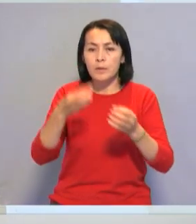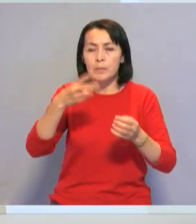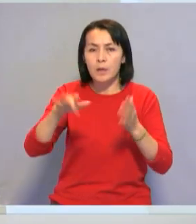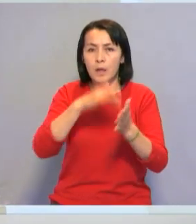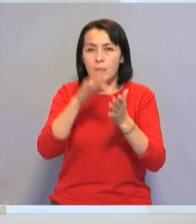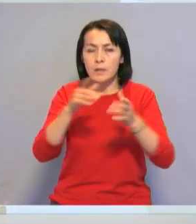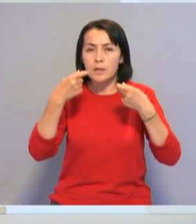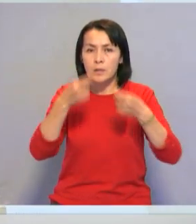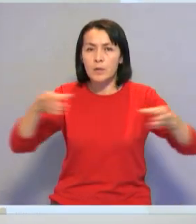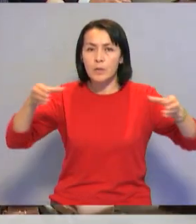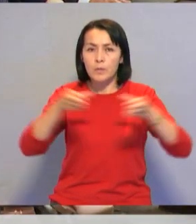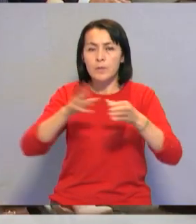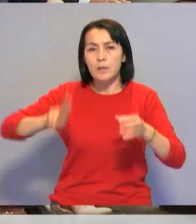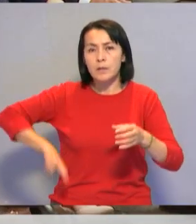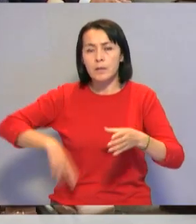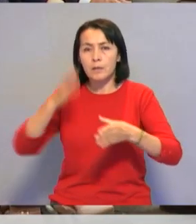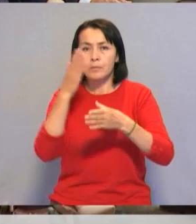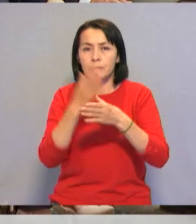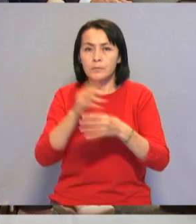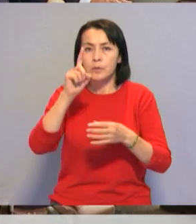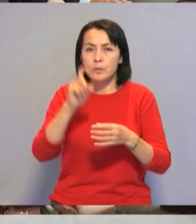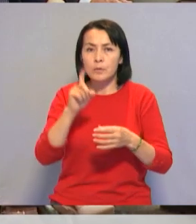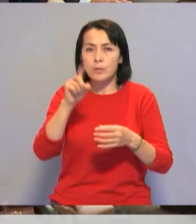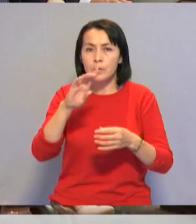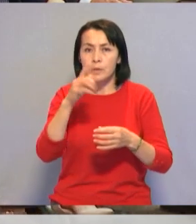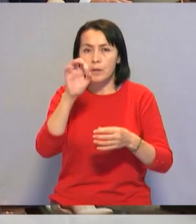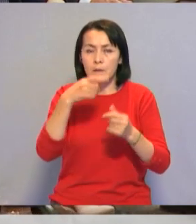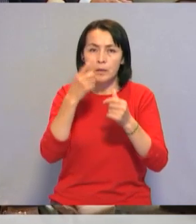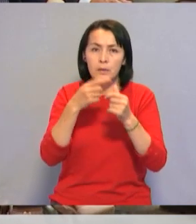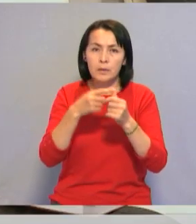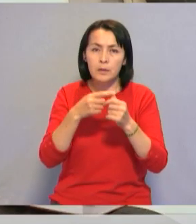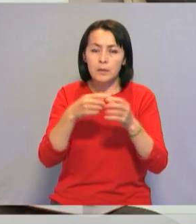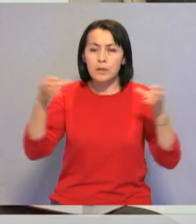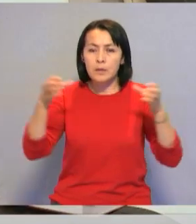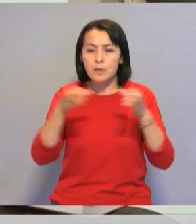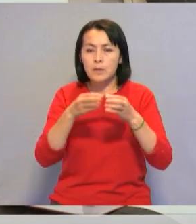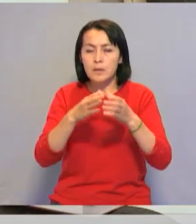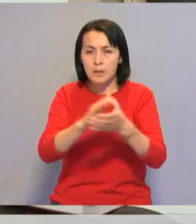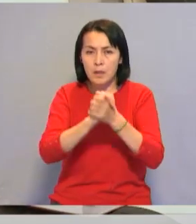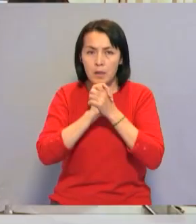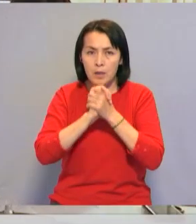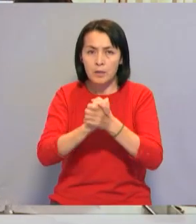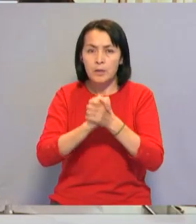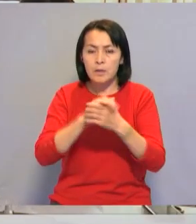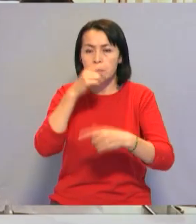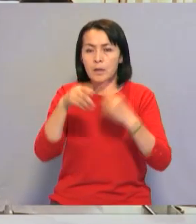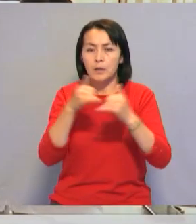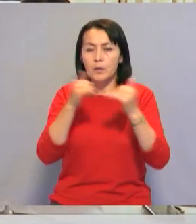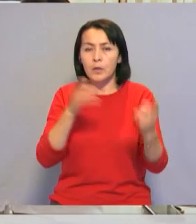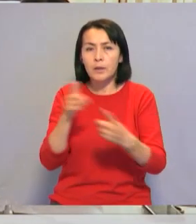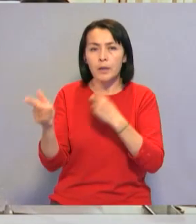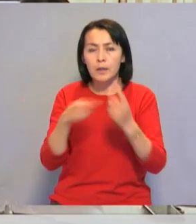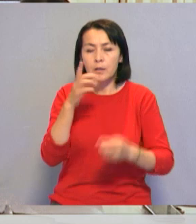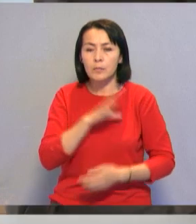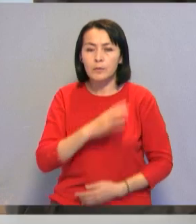қаласы сауда бюросы директорының орынбасары Хо Хун Сюан аталған салалар аясында ынтымақтастық орнатуға дайындығын